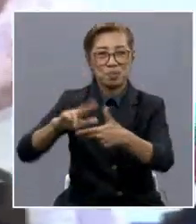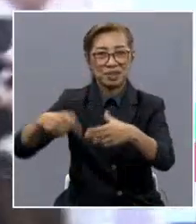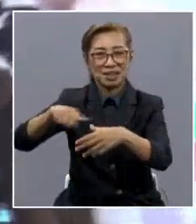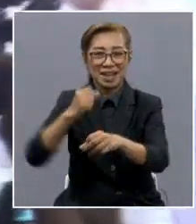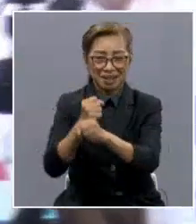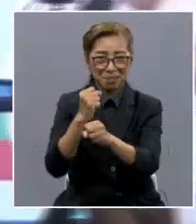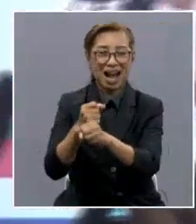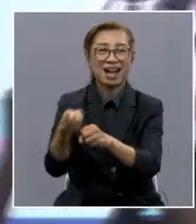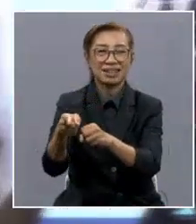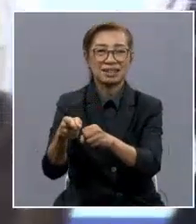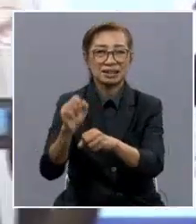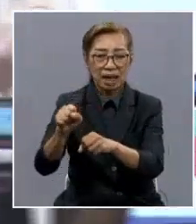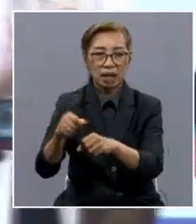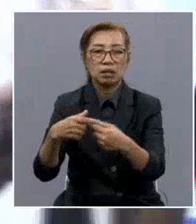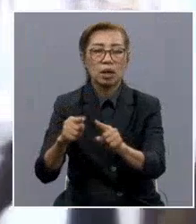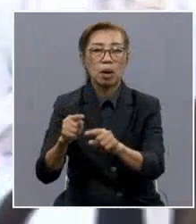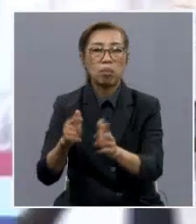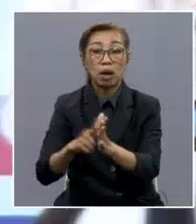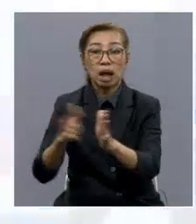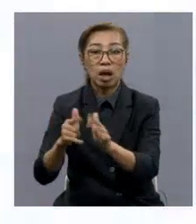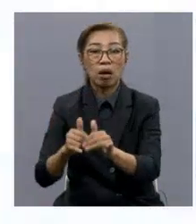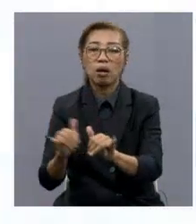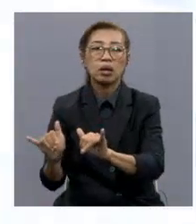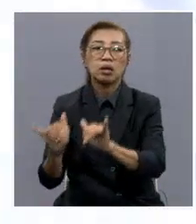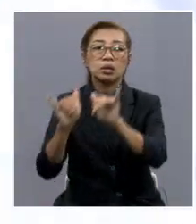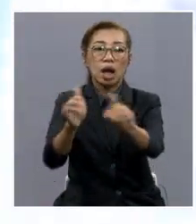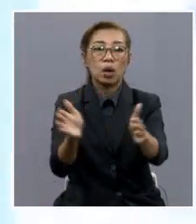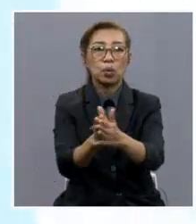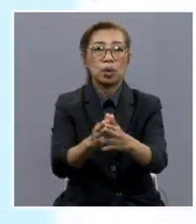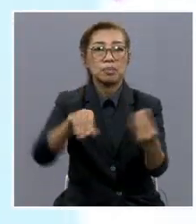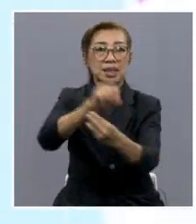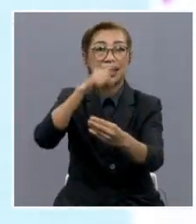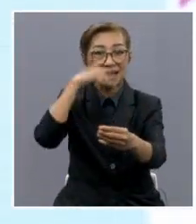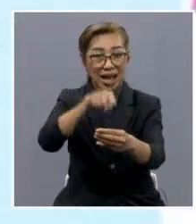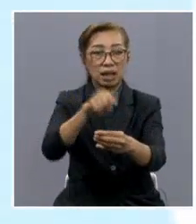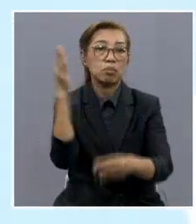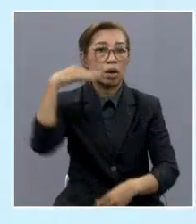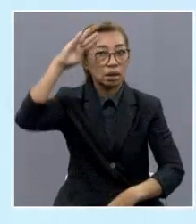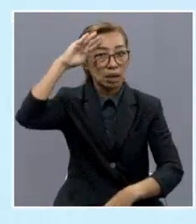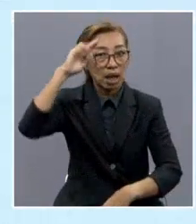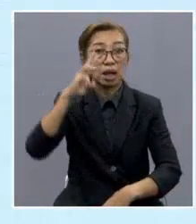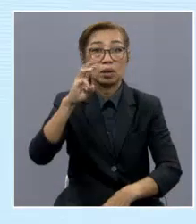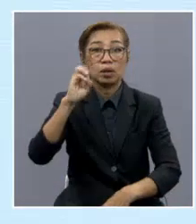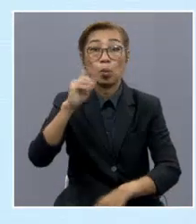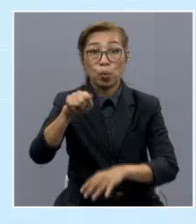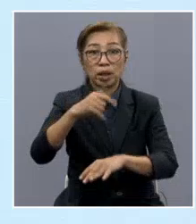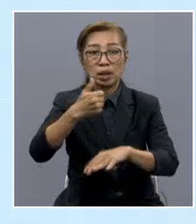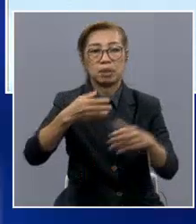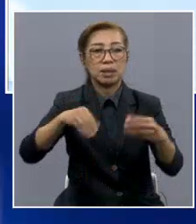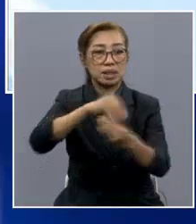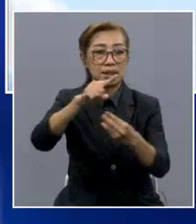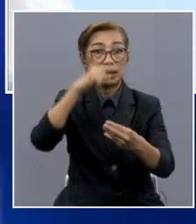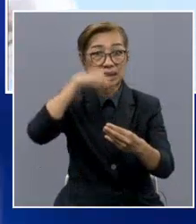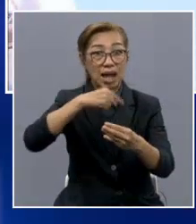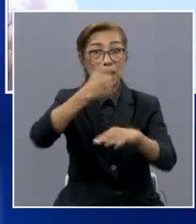แล้วปรากฏว่าพอแยกออกไปอยู่เศรษฐกิจไทยเนี่ยก็คือไปทำงานด้วยกันอีกนะคือตอนนั้นเนี่ยพลเอกวิทย์ก็เป็นหัวหน้าพรรคเศรษฐกิจไทยแล้วมีร้